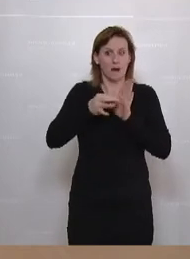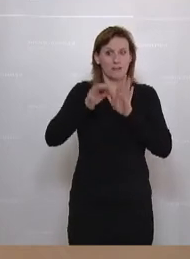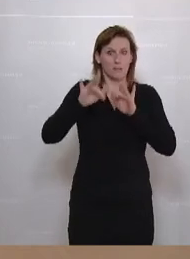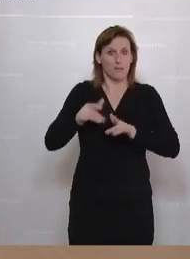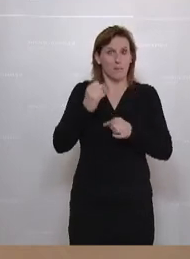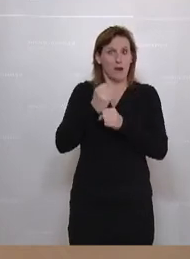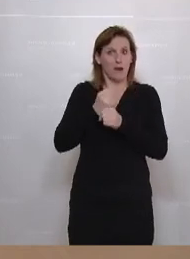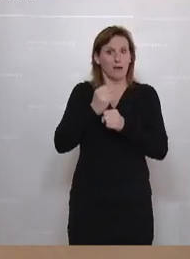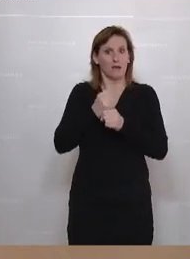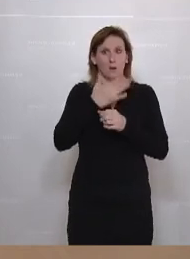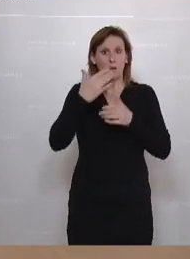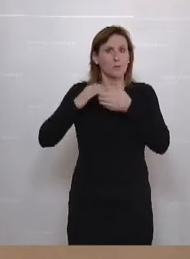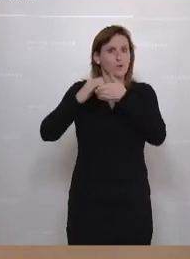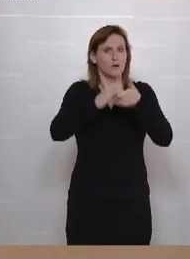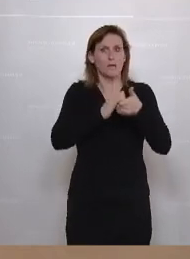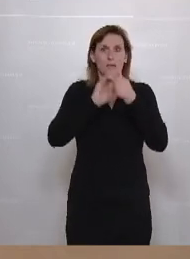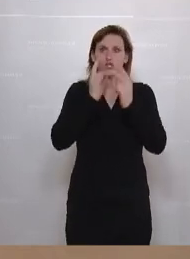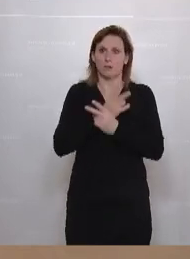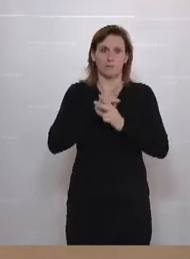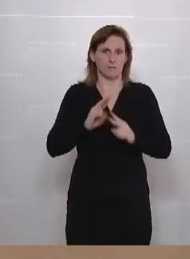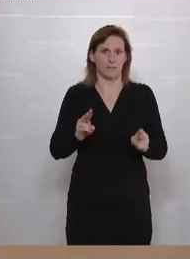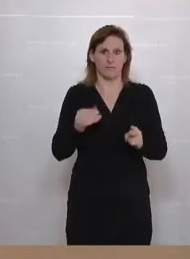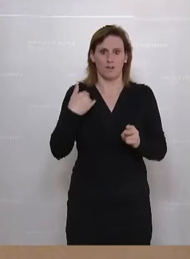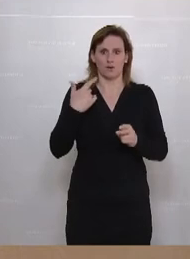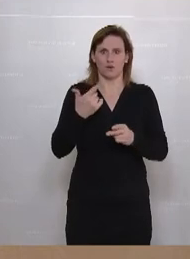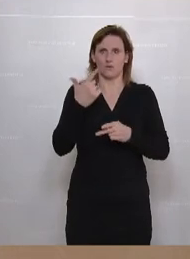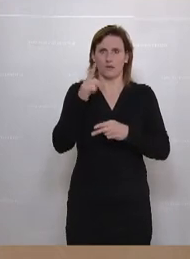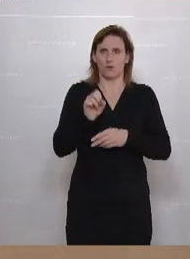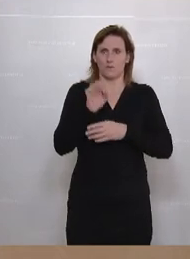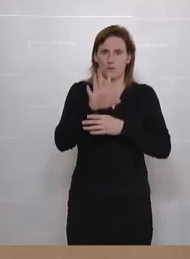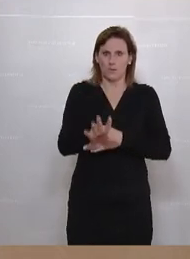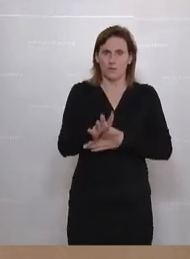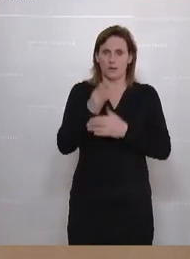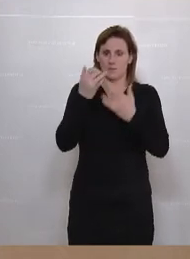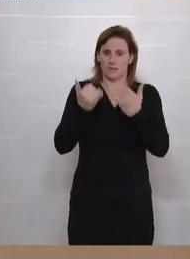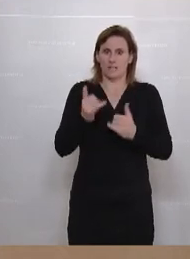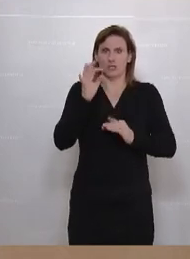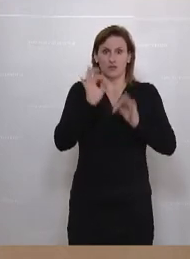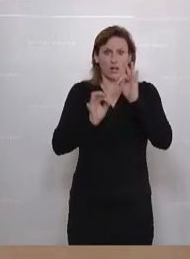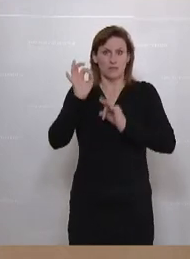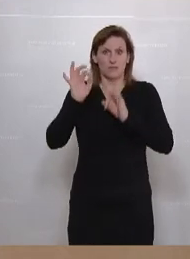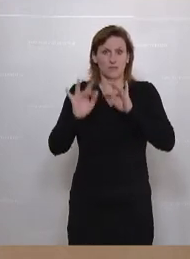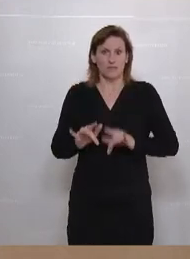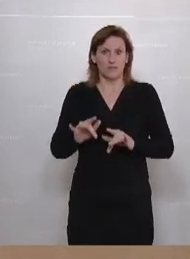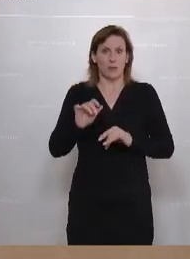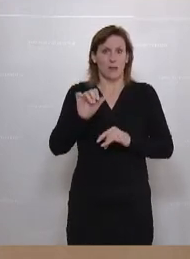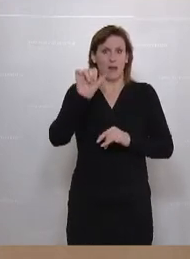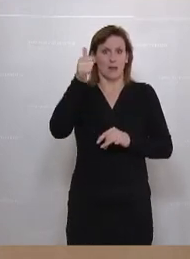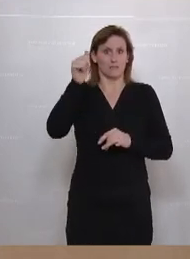besonders unsolidarisch, stimmt einfach nicht. Wir sind seit 2015 in allen Statistiken in den Top 3, sei